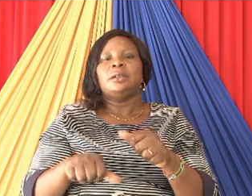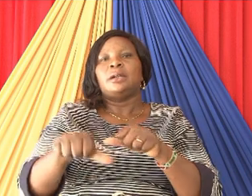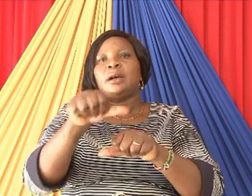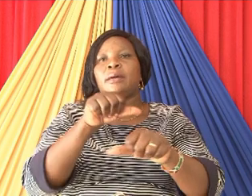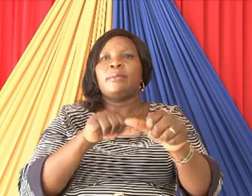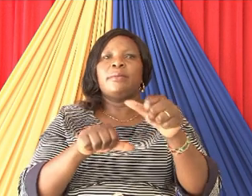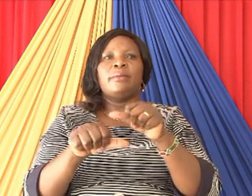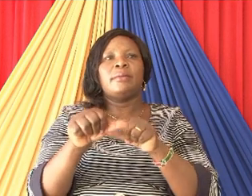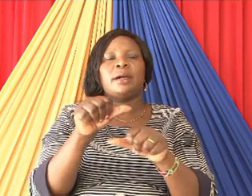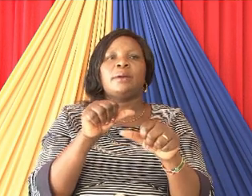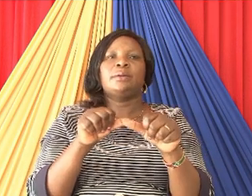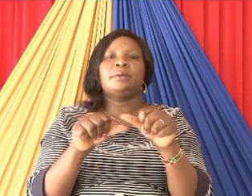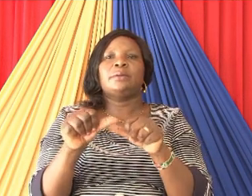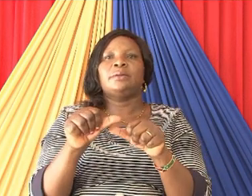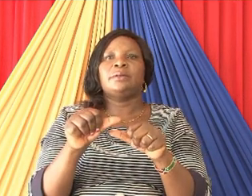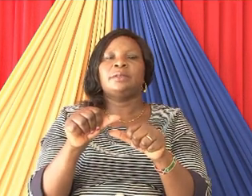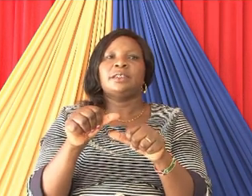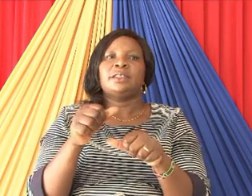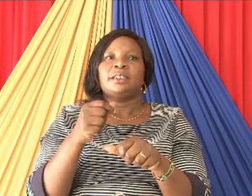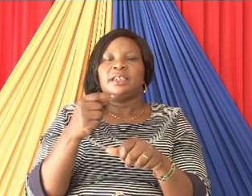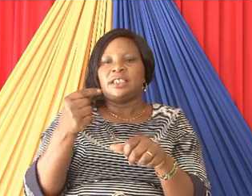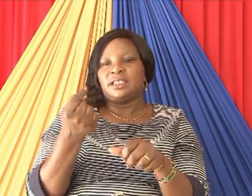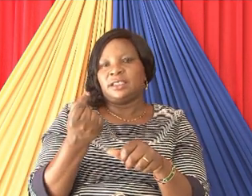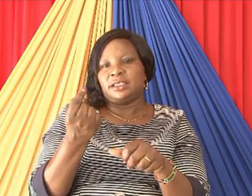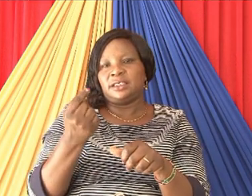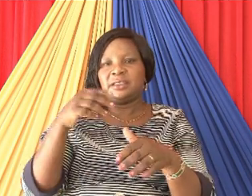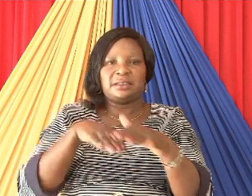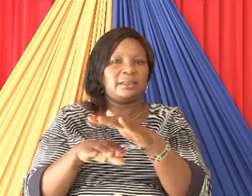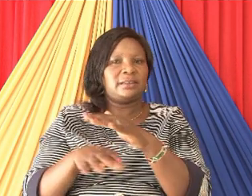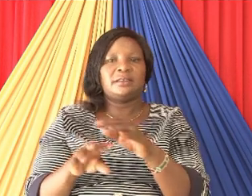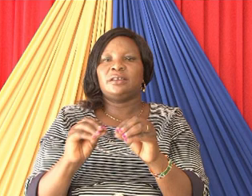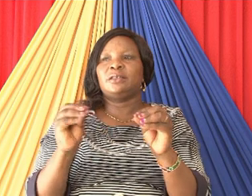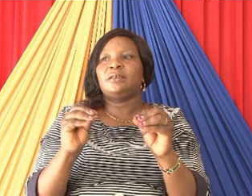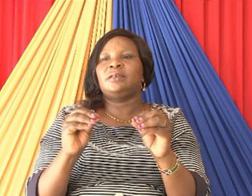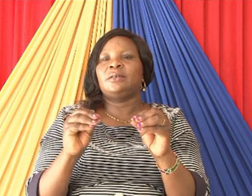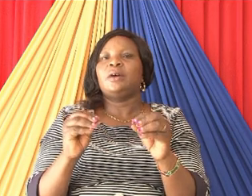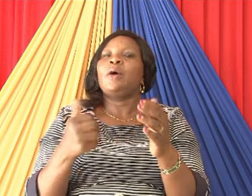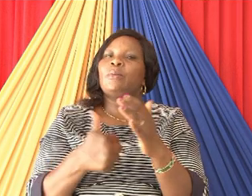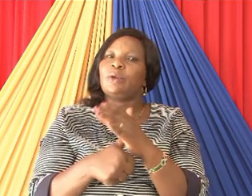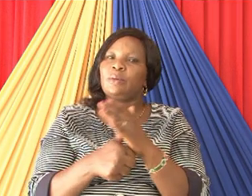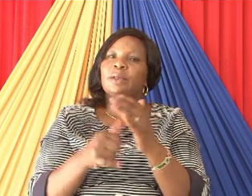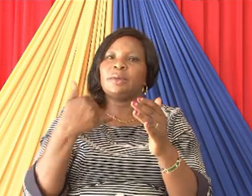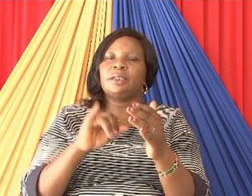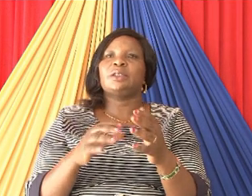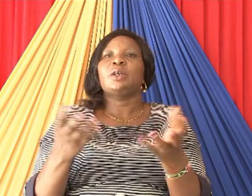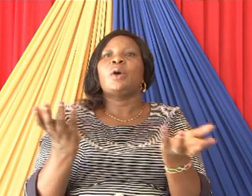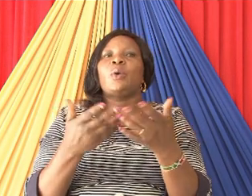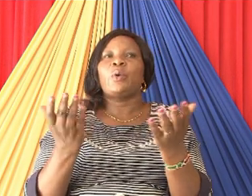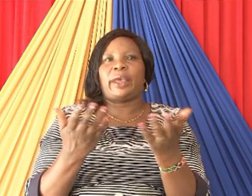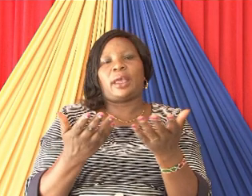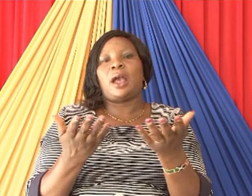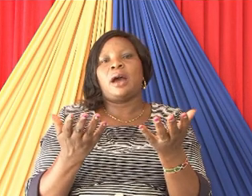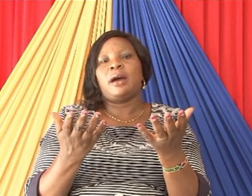Shida haikuwa mbegu, mbegu ilikuwa nzuri. Shida ilikuwa mahali mbegu ilipoanguka ama